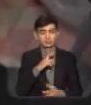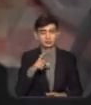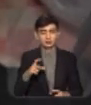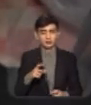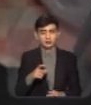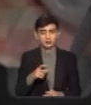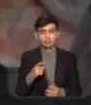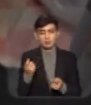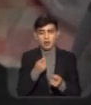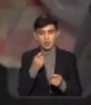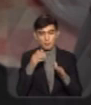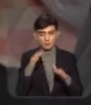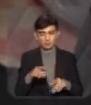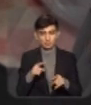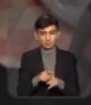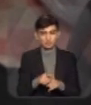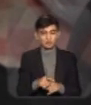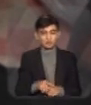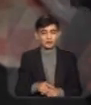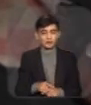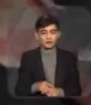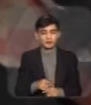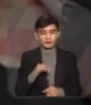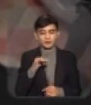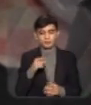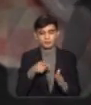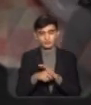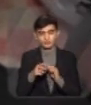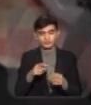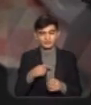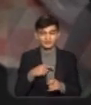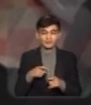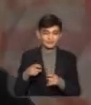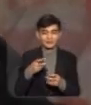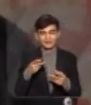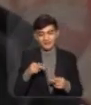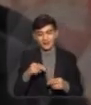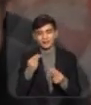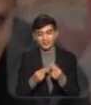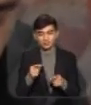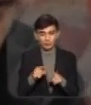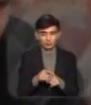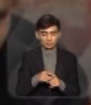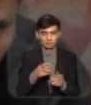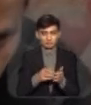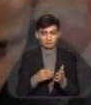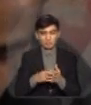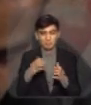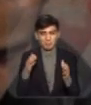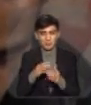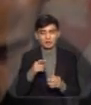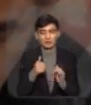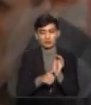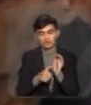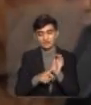Ас орнас. Сол, чтобы на джугресы, на нехабаров, нехабаров, ойнас. А так ежемесячно 60-70